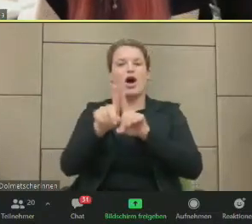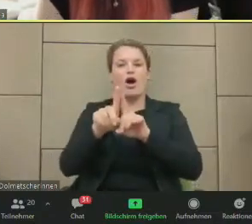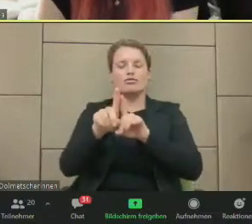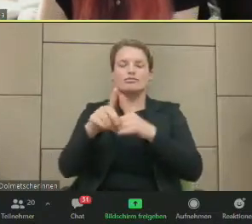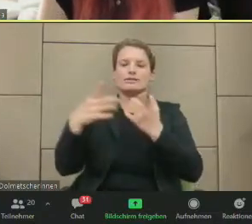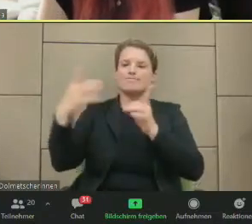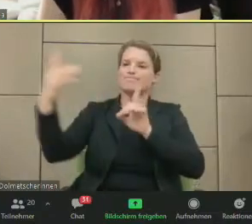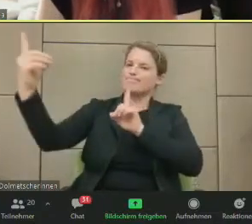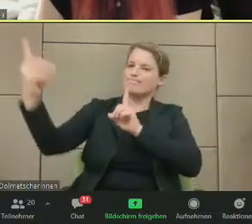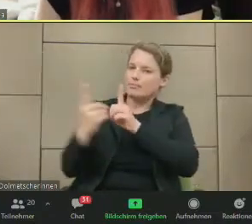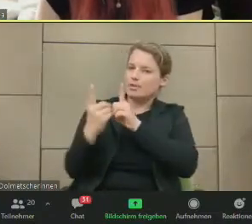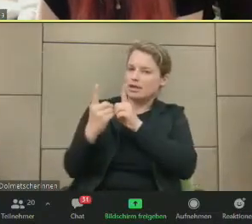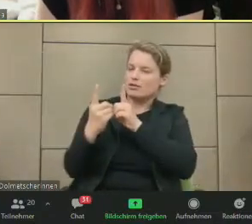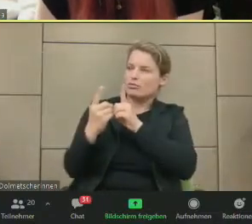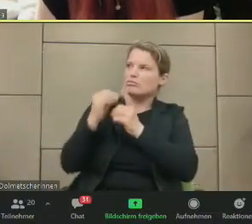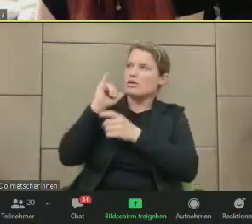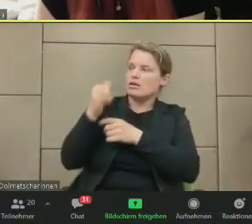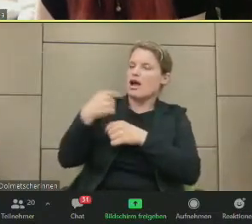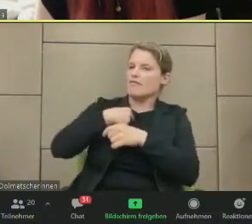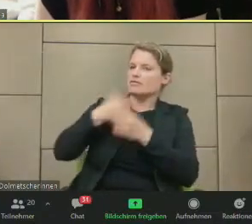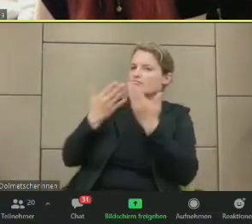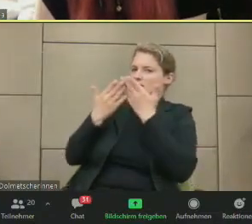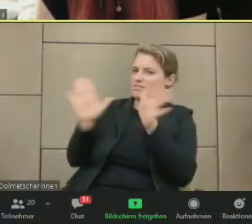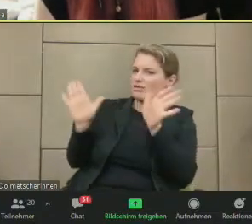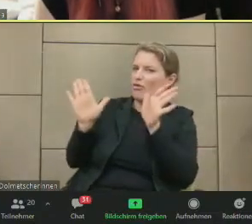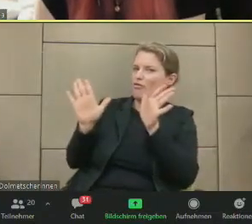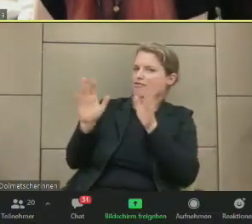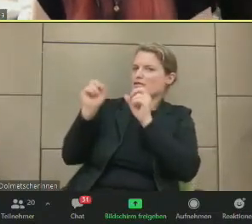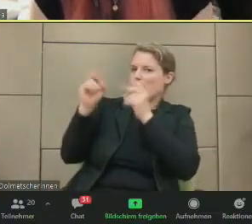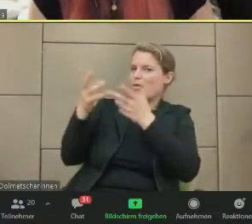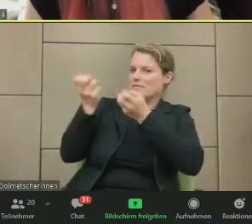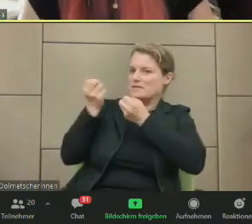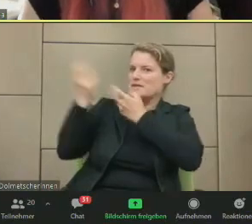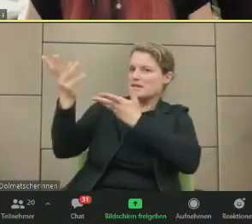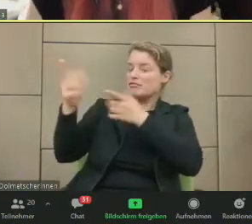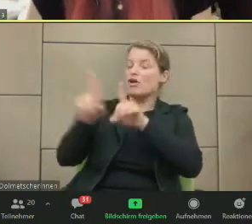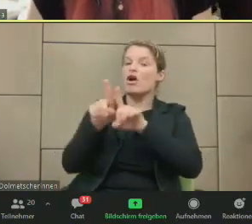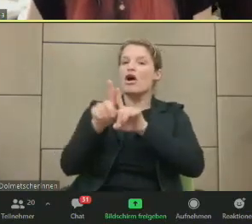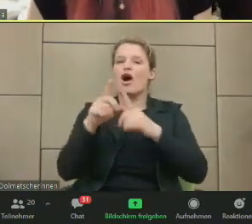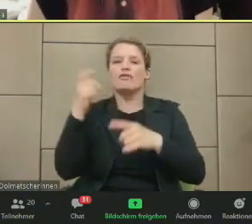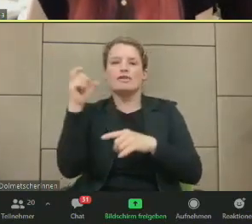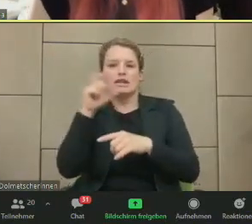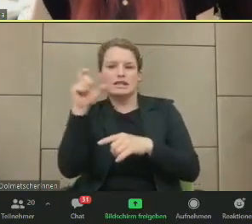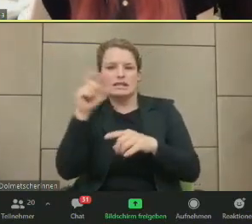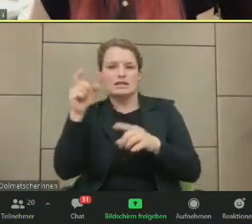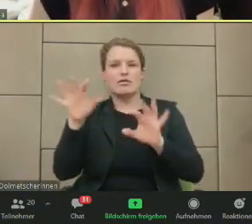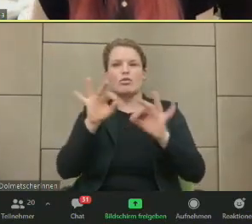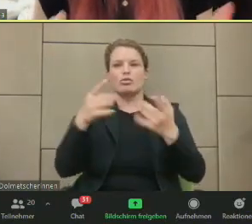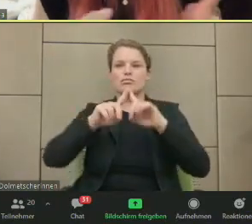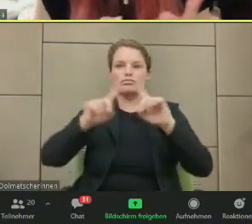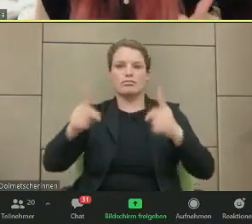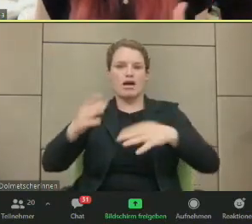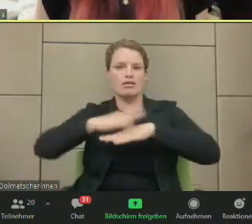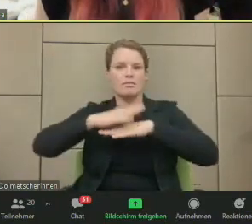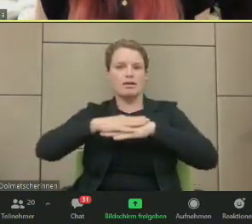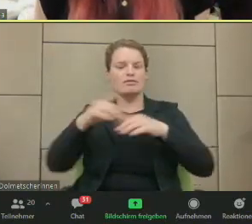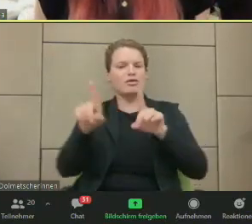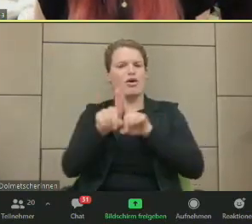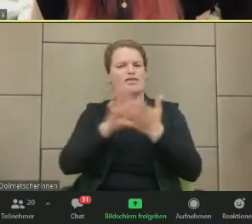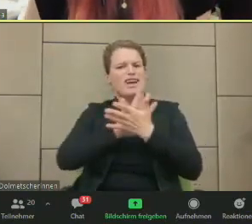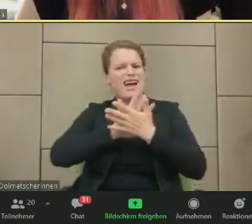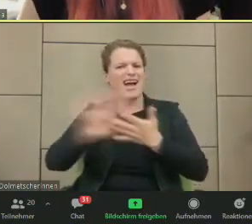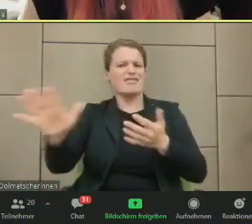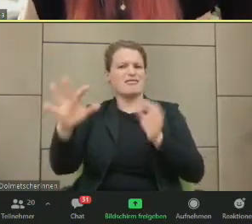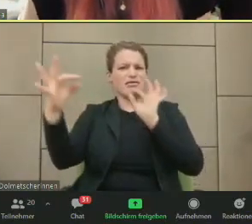einlassen. Das ist eben das Schöne, auf Instagram oder auch auf anderen Plattformen geht das so einfach in Kontakt zu kommen mit